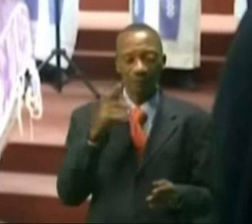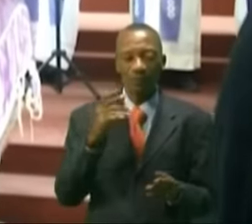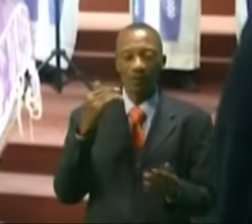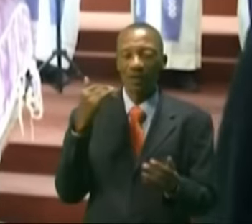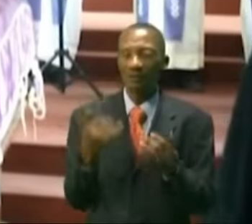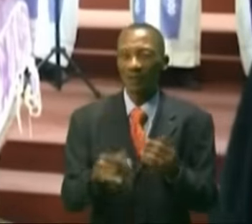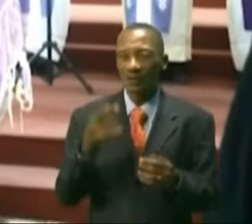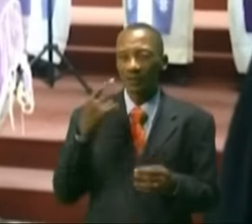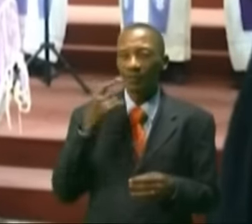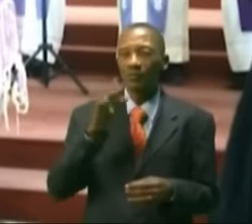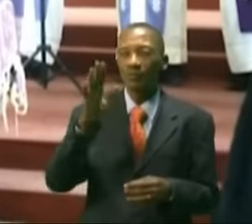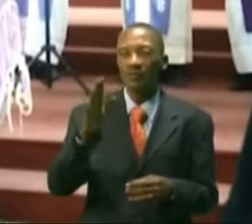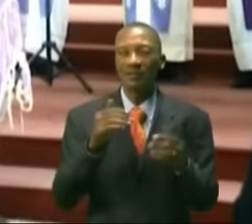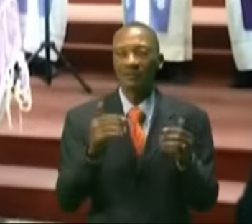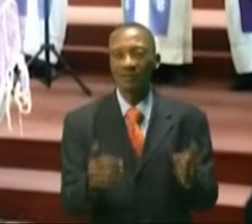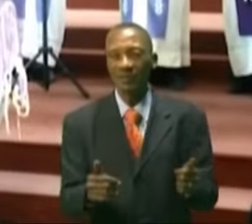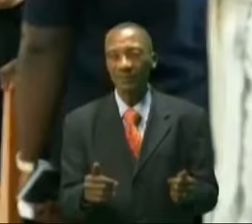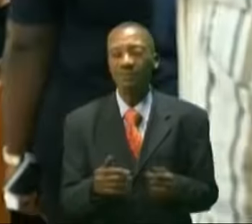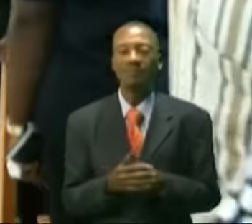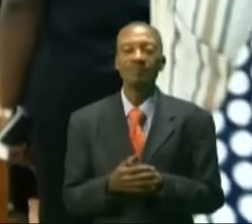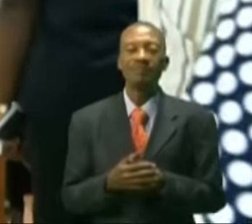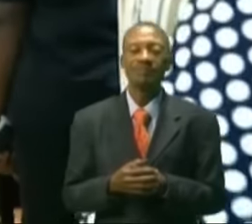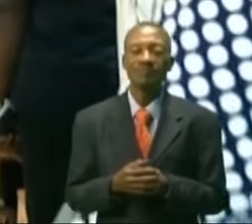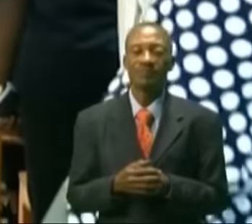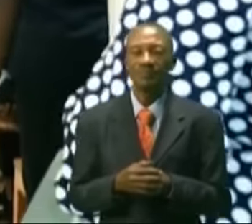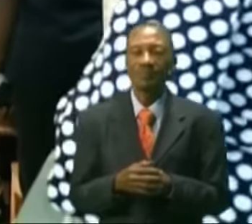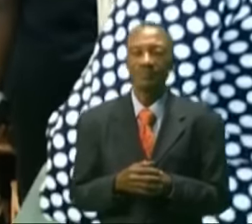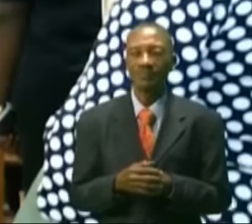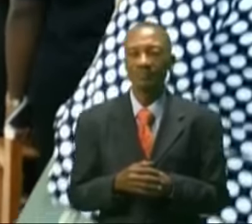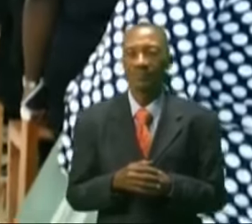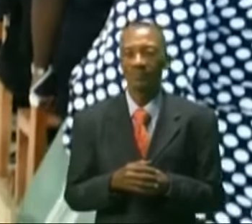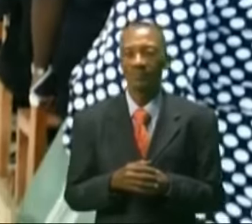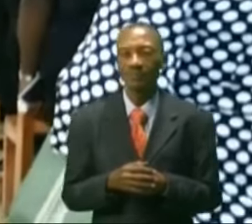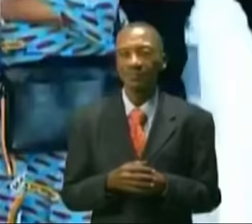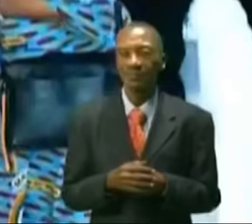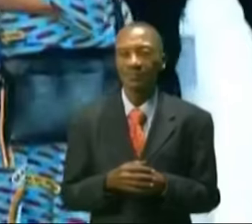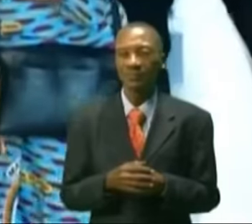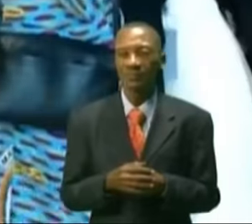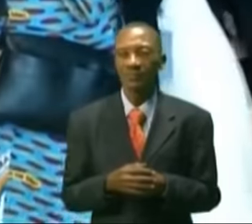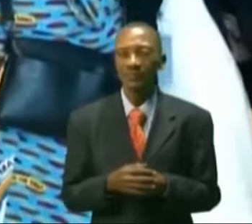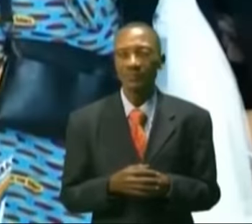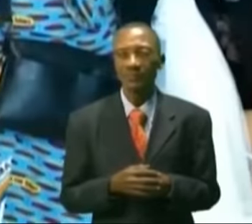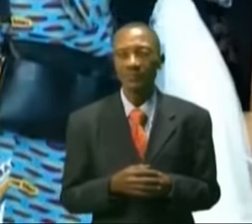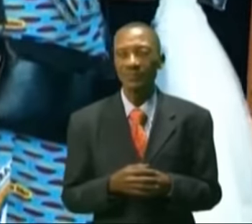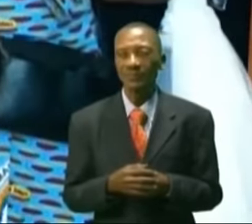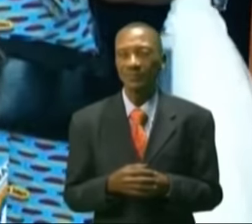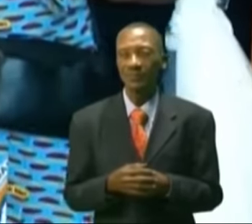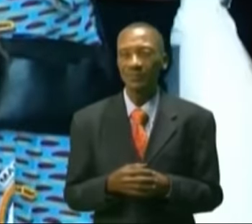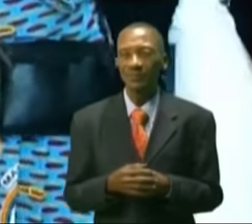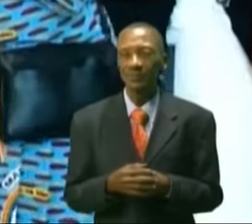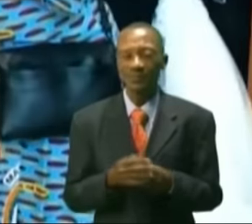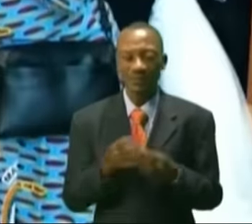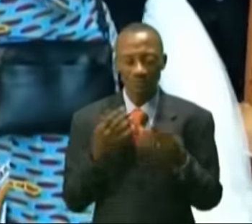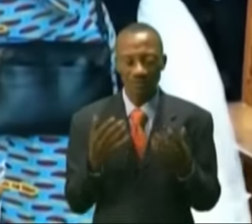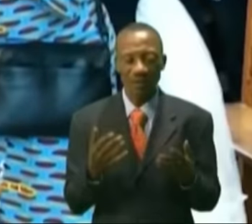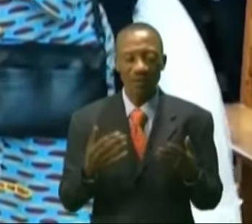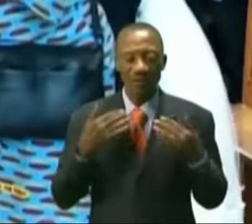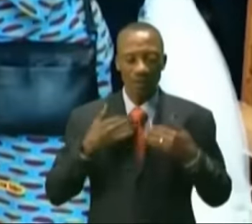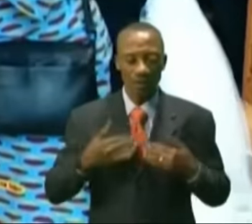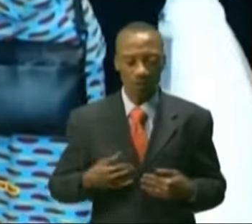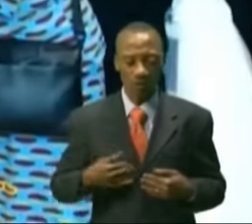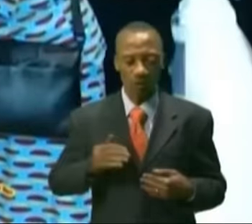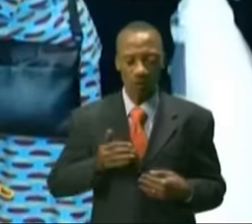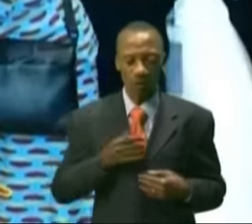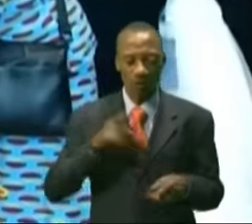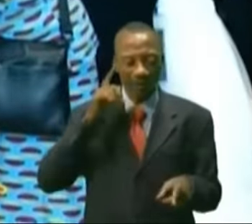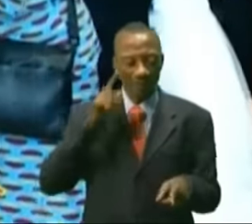tant chéries sans un berger sûr. Quelle affection! Mais le père des orphelins, l'Éternel des Tout-Puissants, est toujours là.